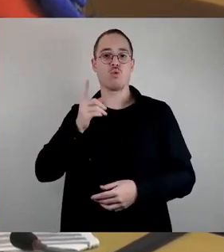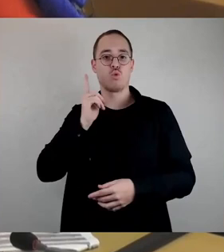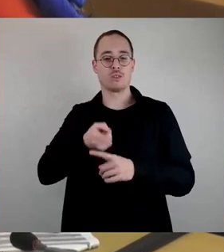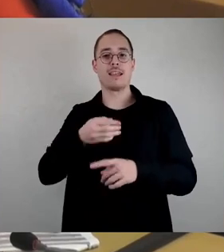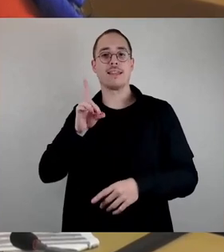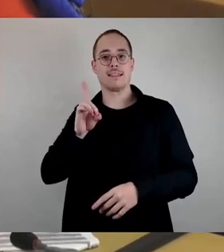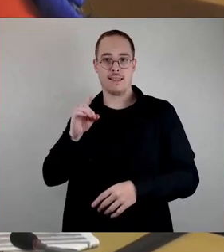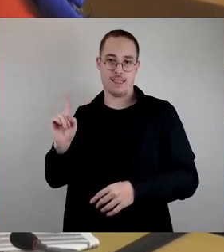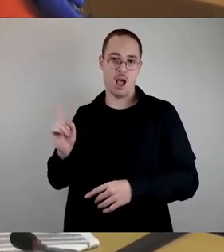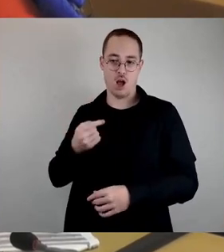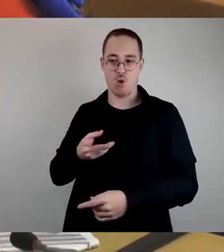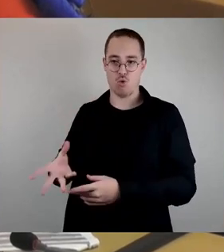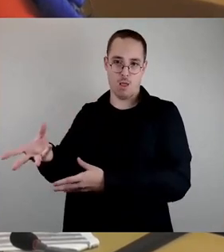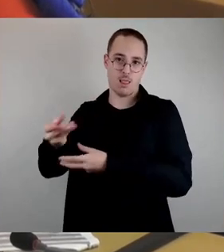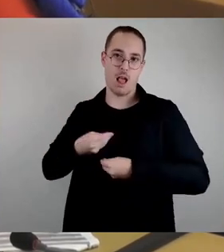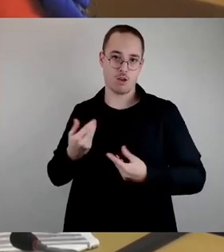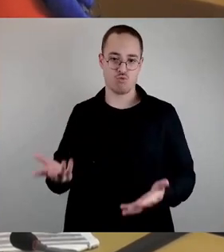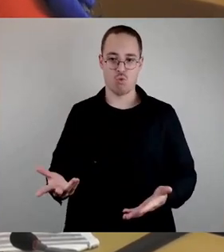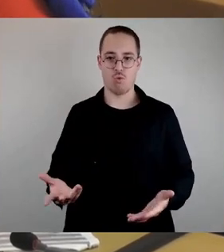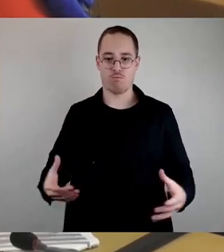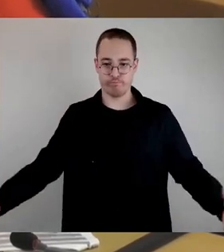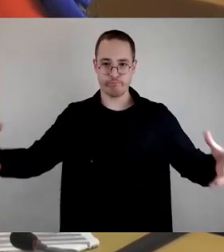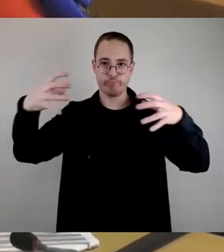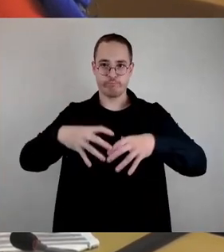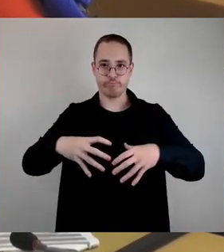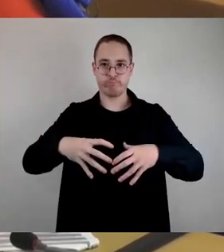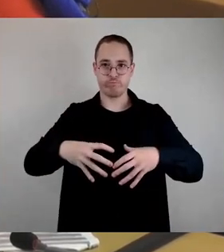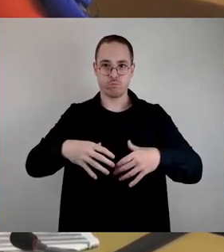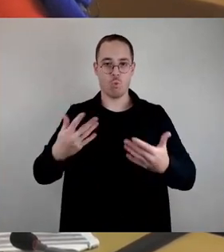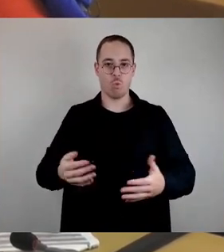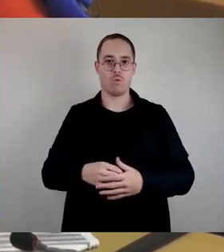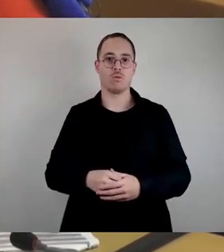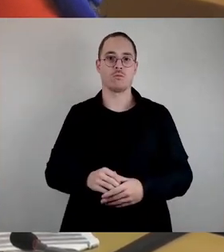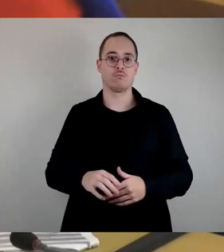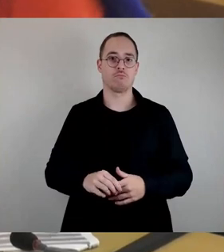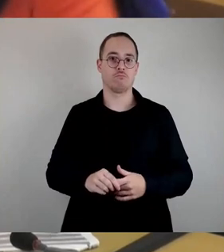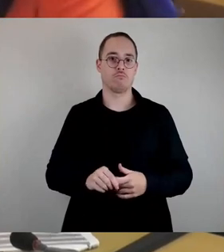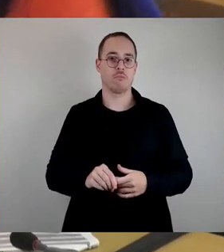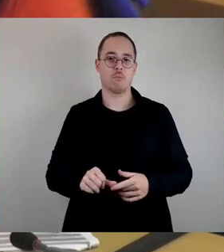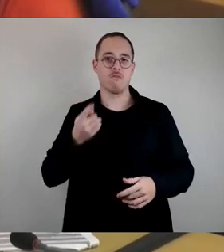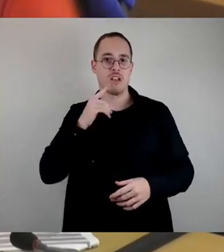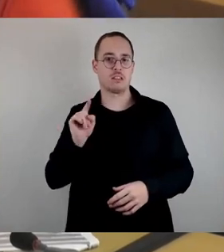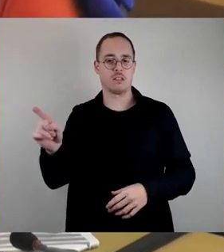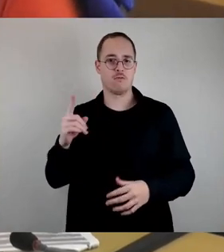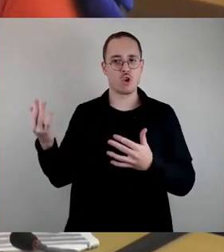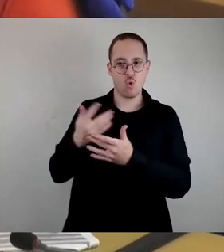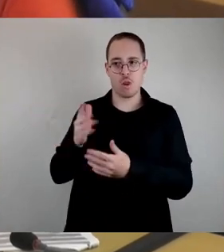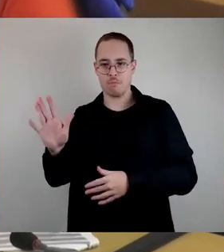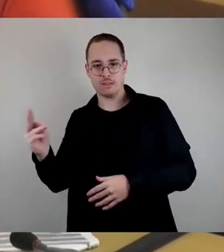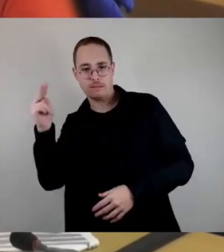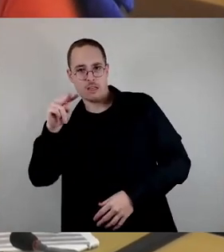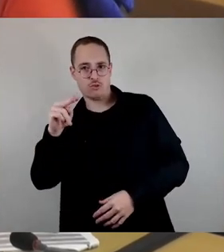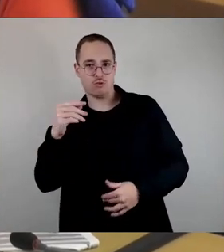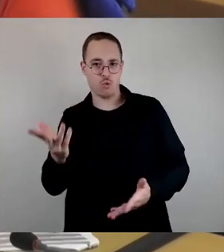auszuloten. Ich weiß nicht, ob das aus Sicht der Grünen insbesondere, aber auch der Kollege Böhm hatte das ja kritisiert, irgendwie verwerflich ist. Für uns ist das